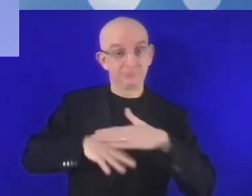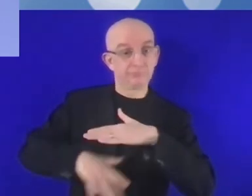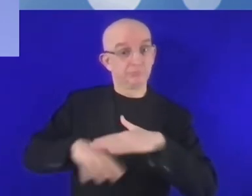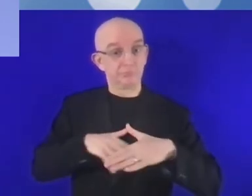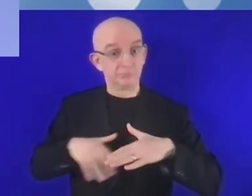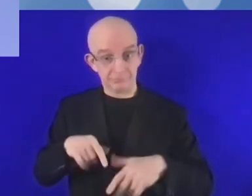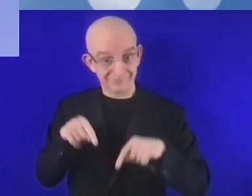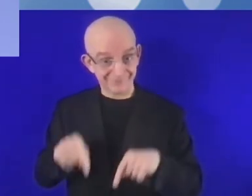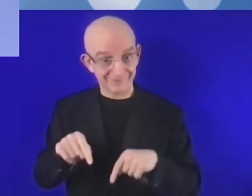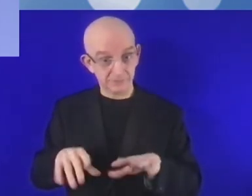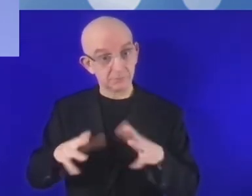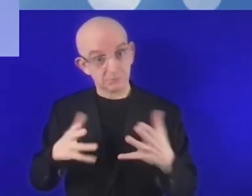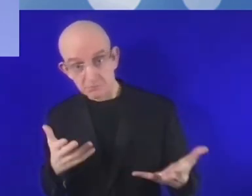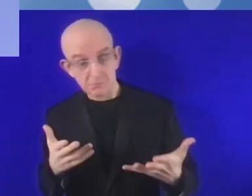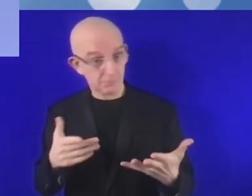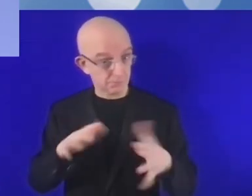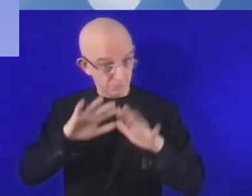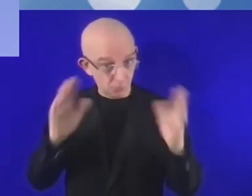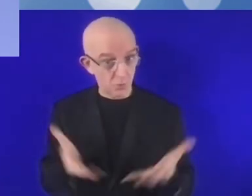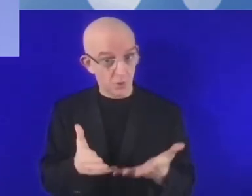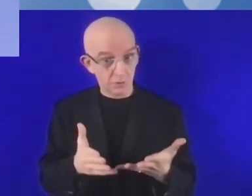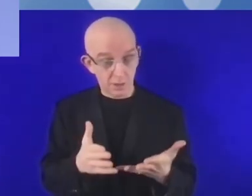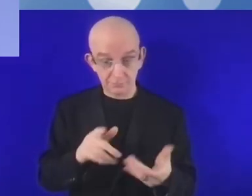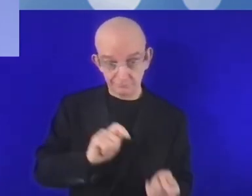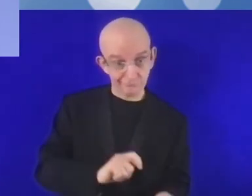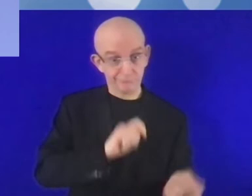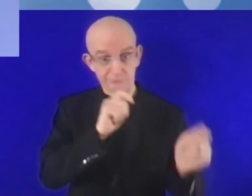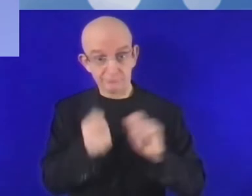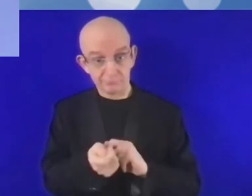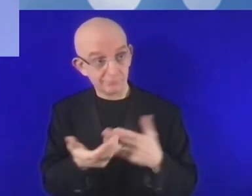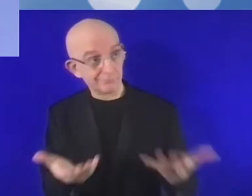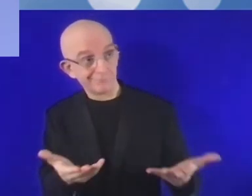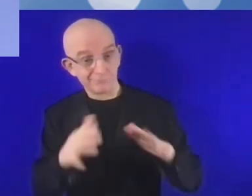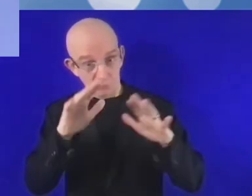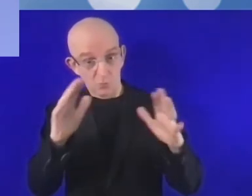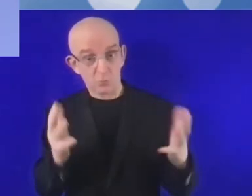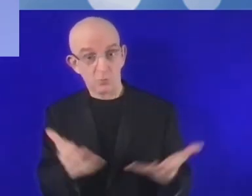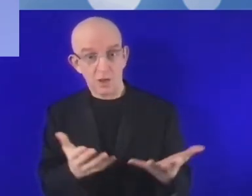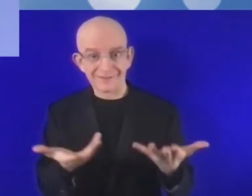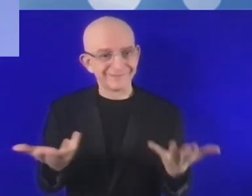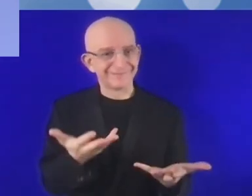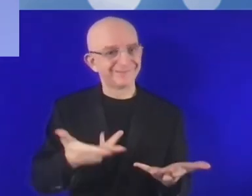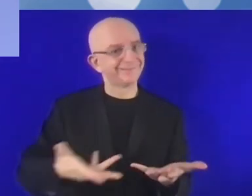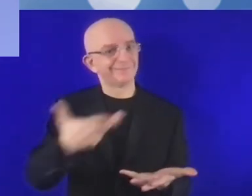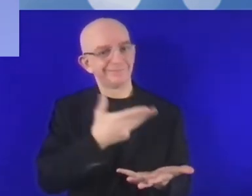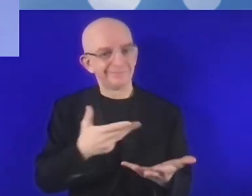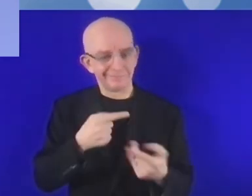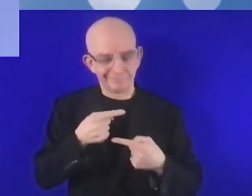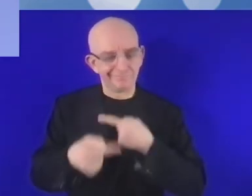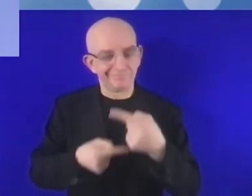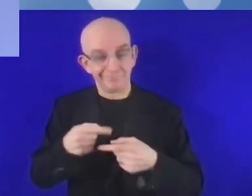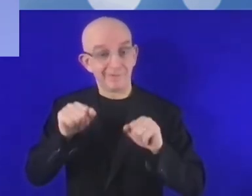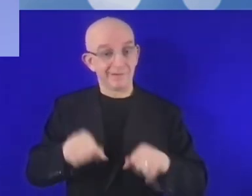الموسيقى هي الطبقة التي لم يعد الاستفادة منها بشكل